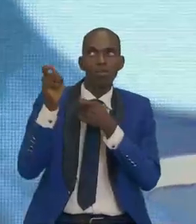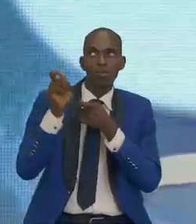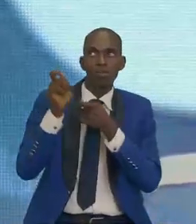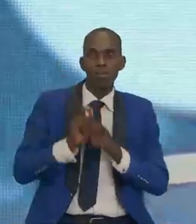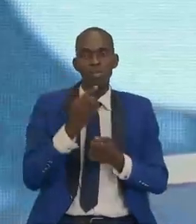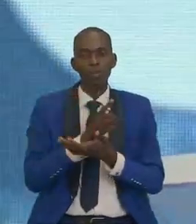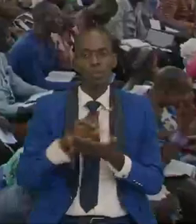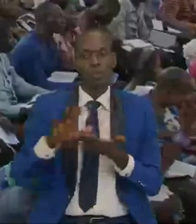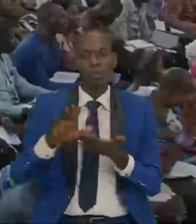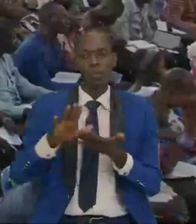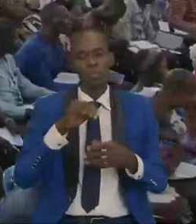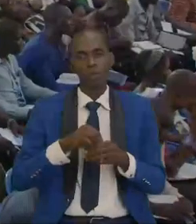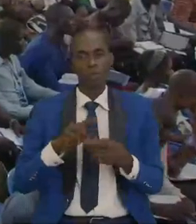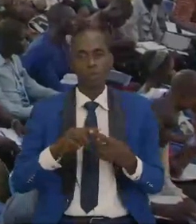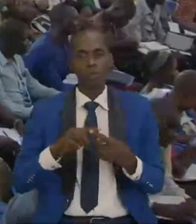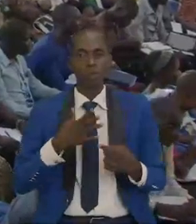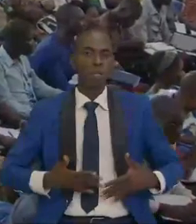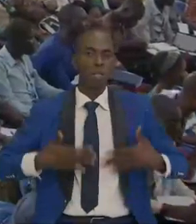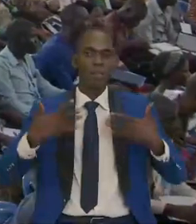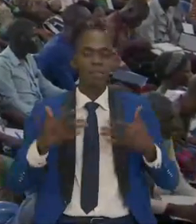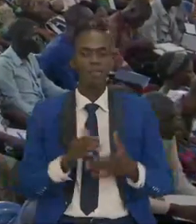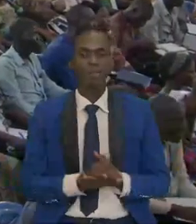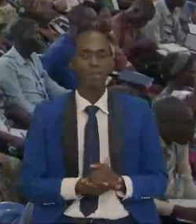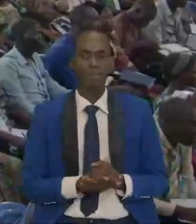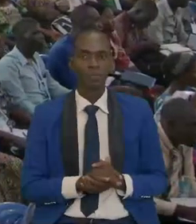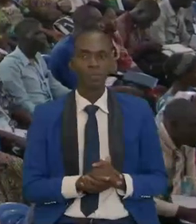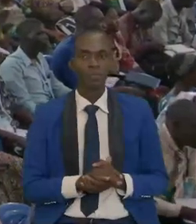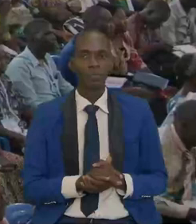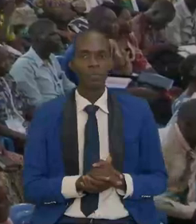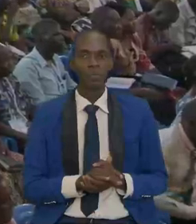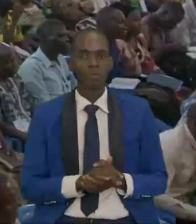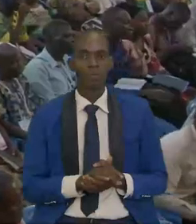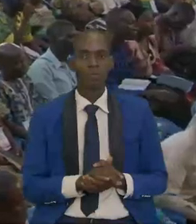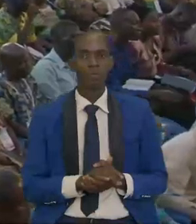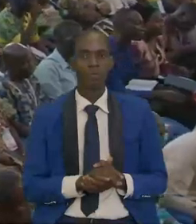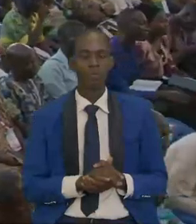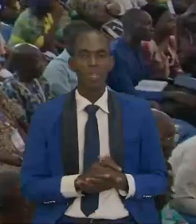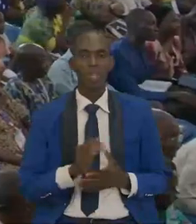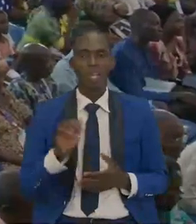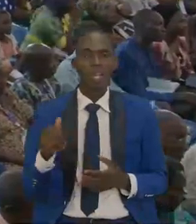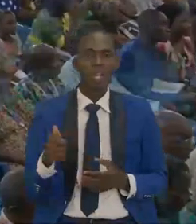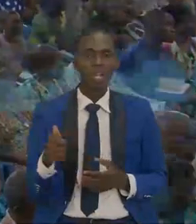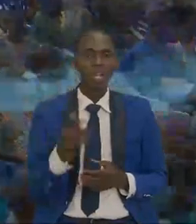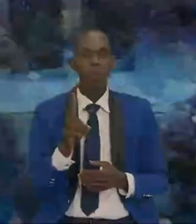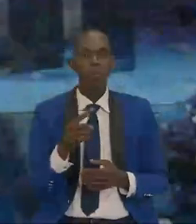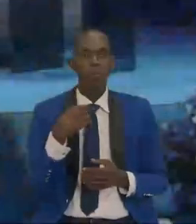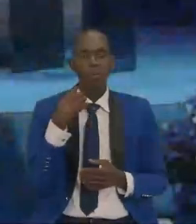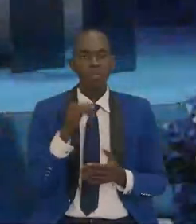Parce que j'ai le naturel, je vais m'attirer le surnaturel dans ma vie.